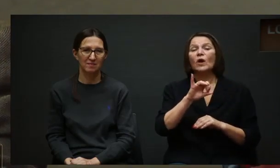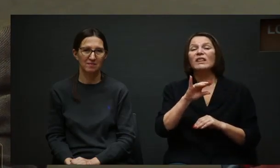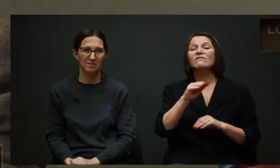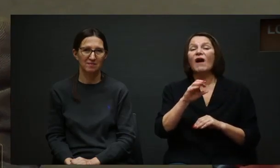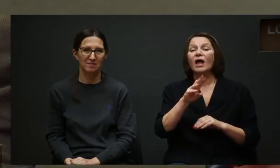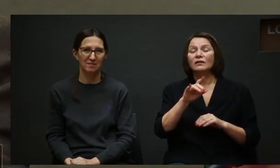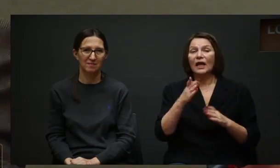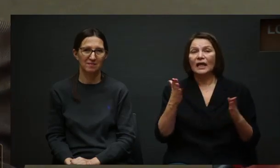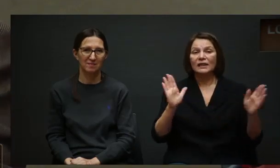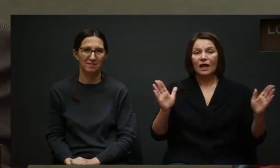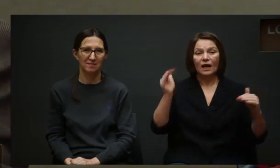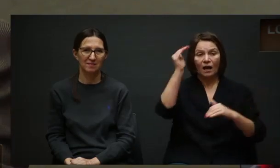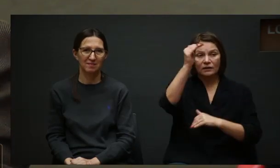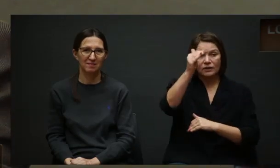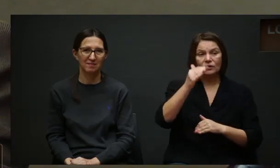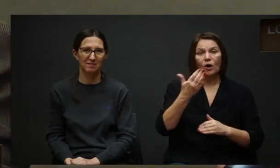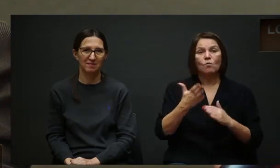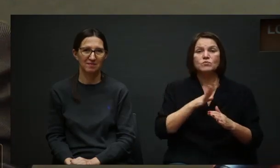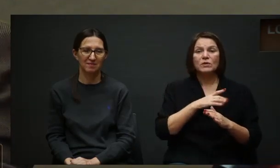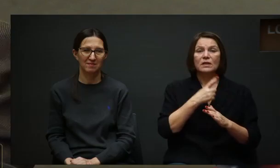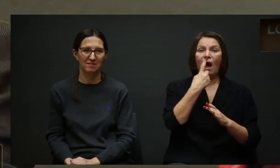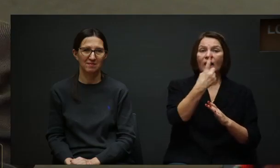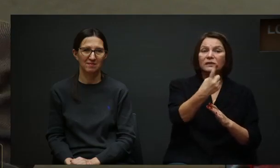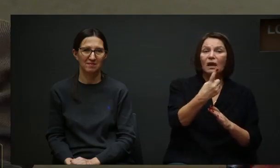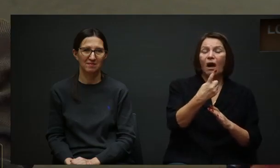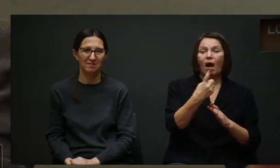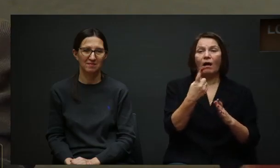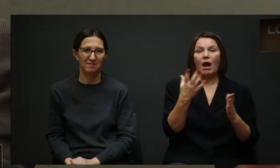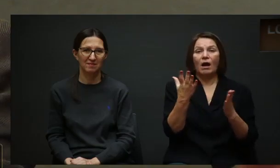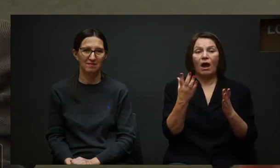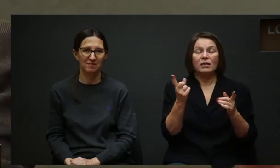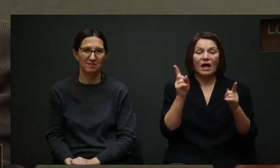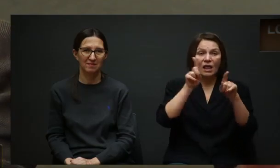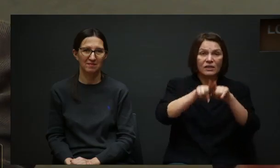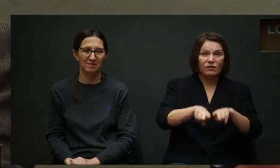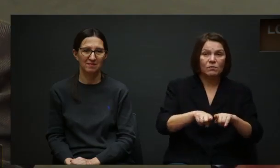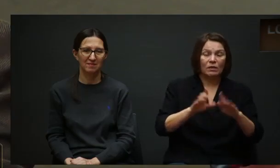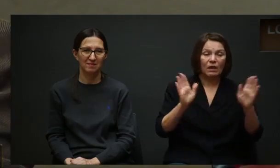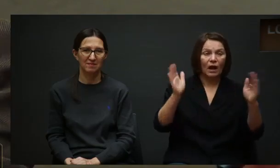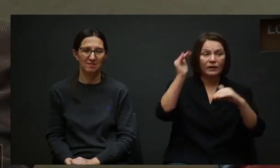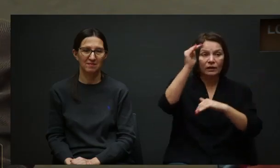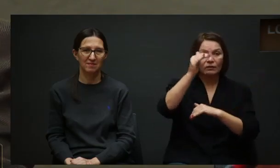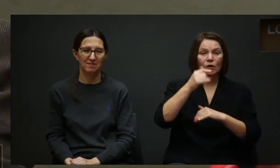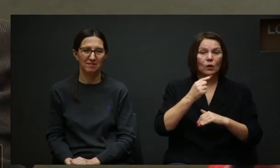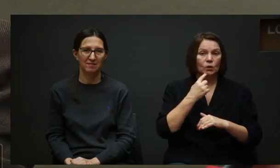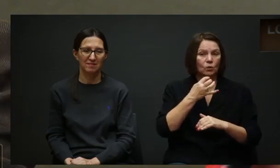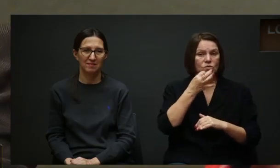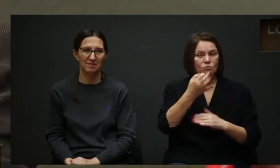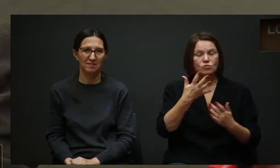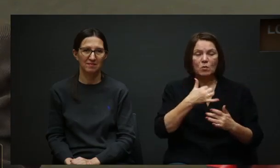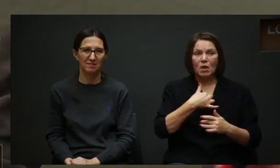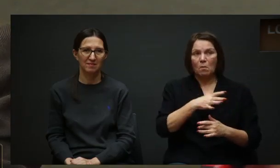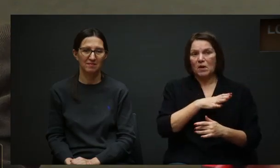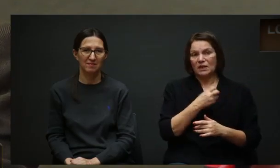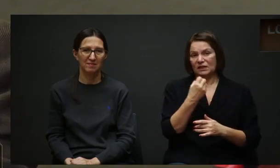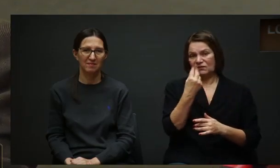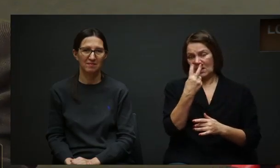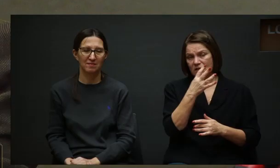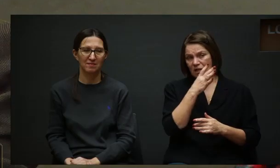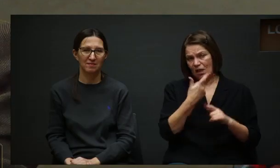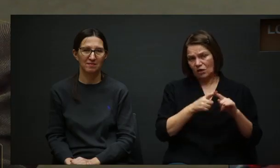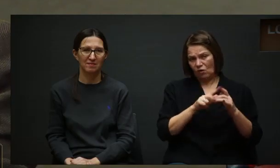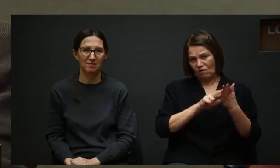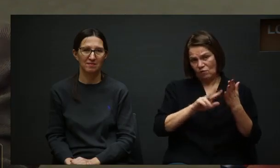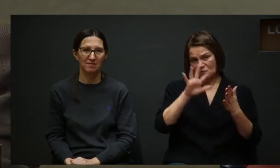разных выставок, которые, а может быть, одна какая-то одновременно. Вот. Трудно сказать, может быть, мне было лет 12, 85-й какой-нибудь год, может